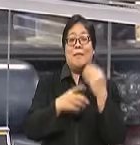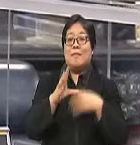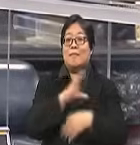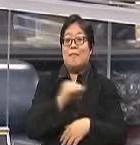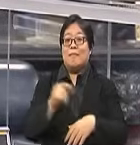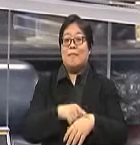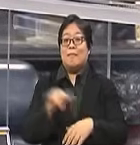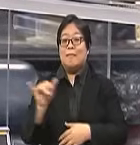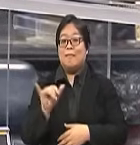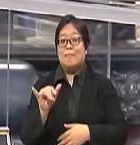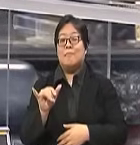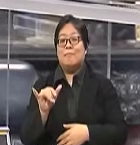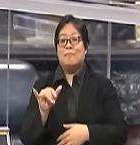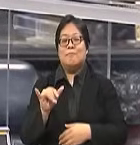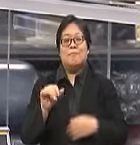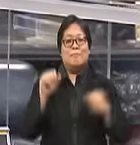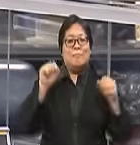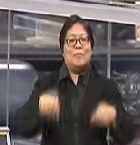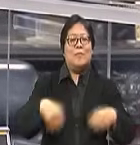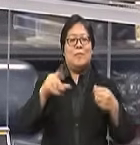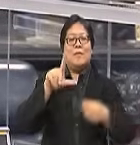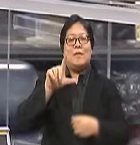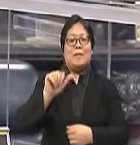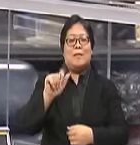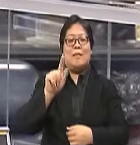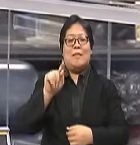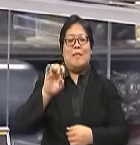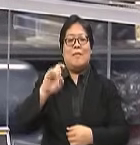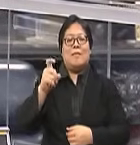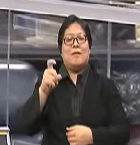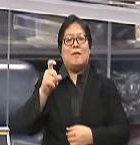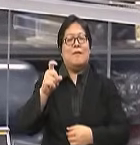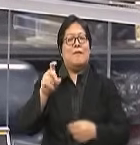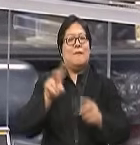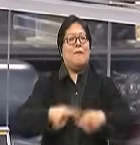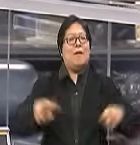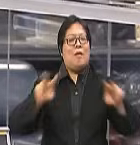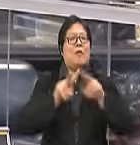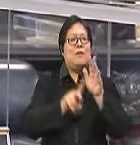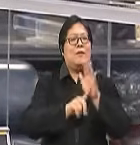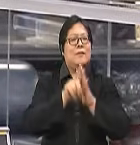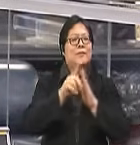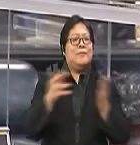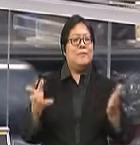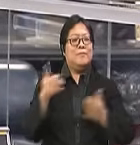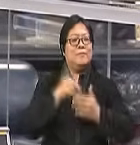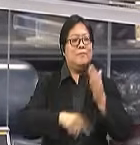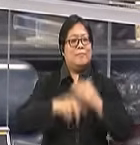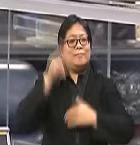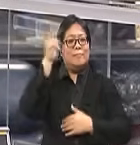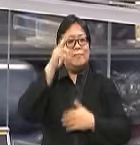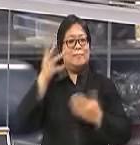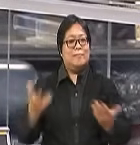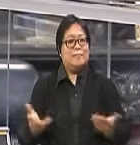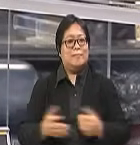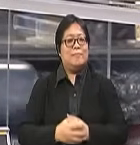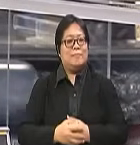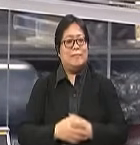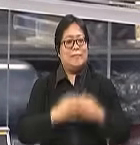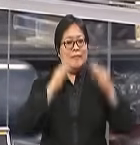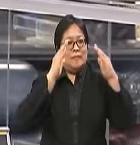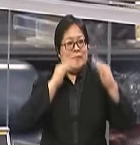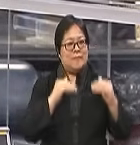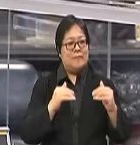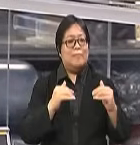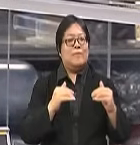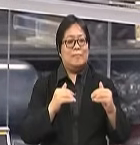sama mengeluarkan kletek yang begitu nilai tinggi apakah kerja Anda bahas